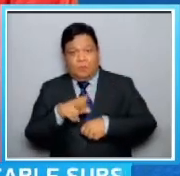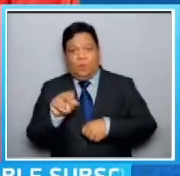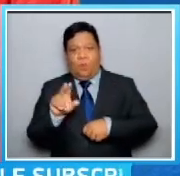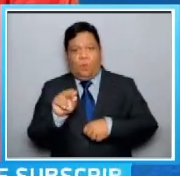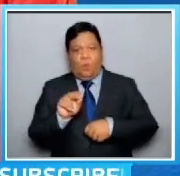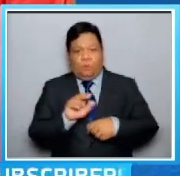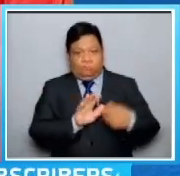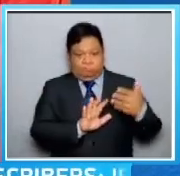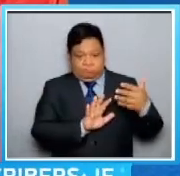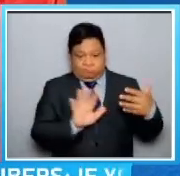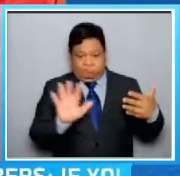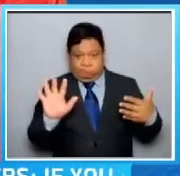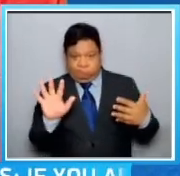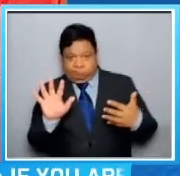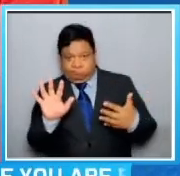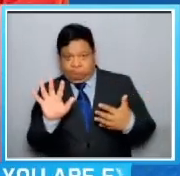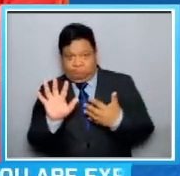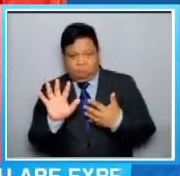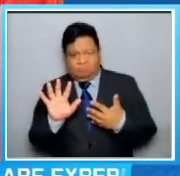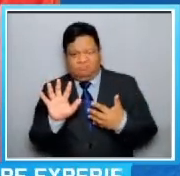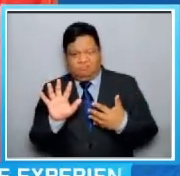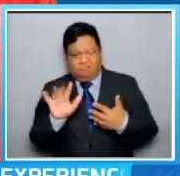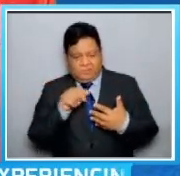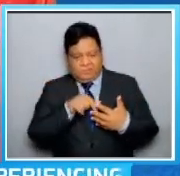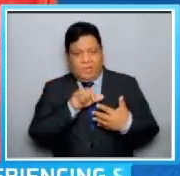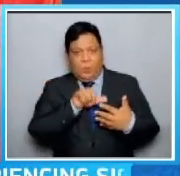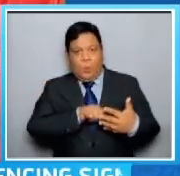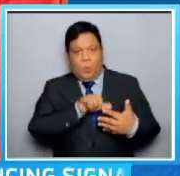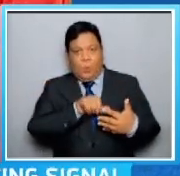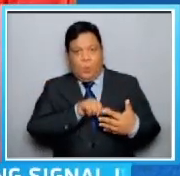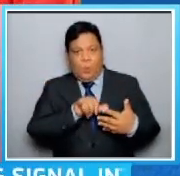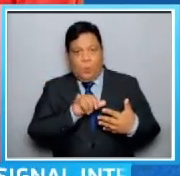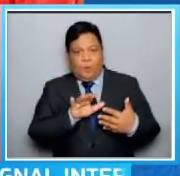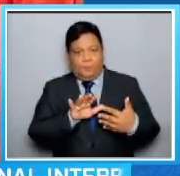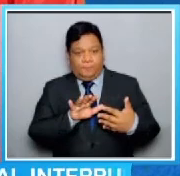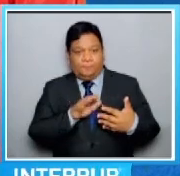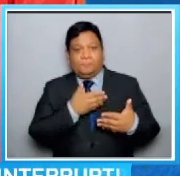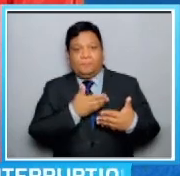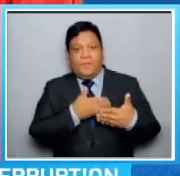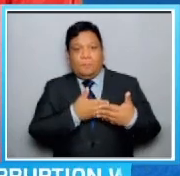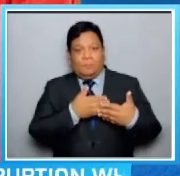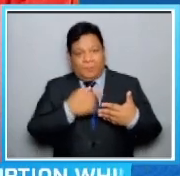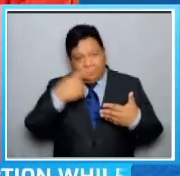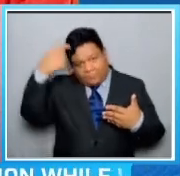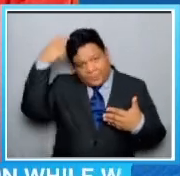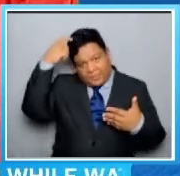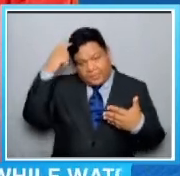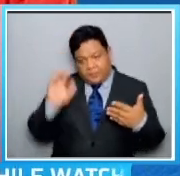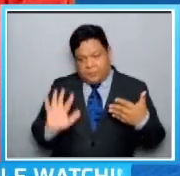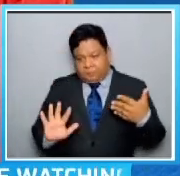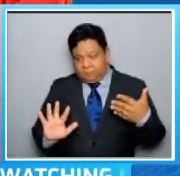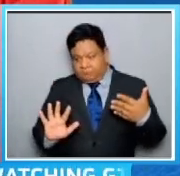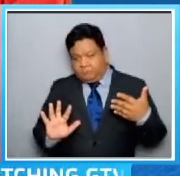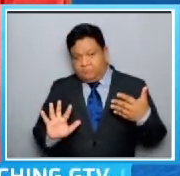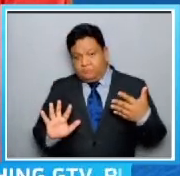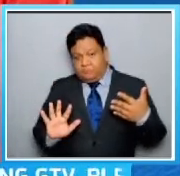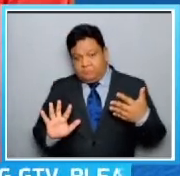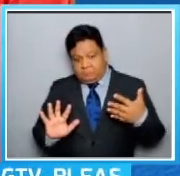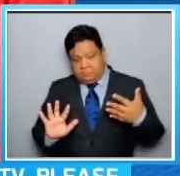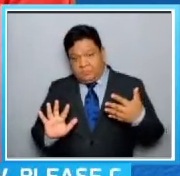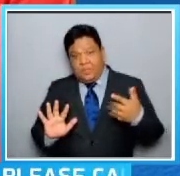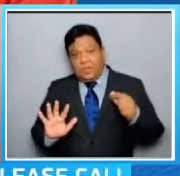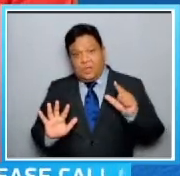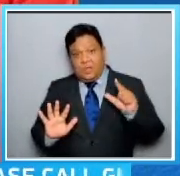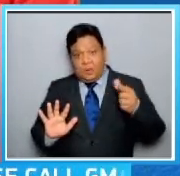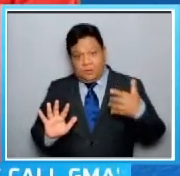Northern Luzon, eh hihinto yan dito sa may east ng Taiwan o sa may Batanes, babagal siya at unti-unti,